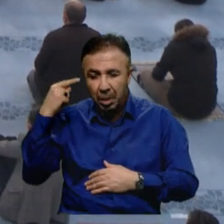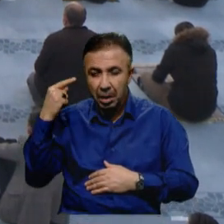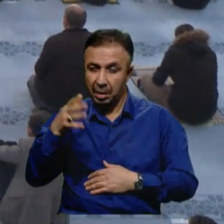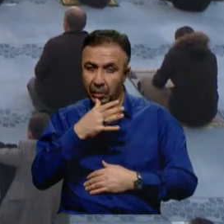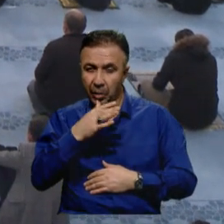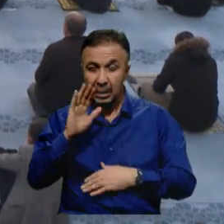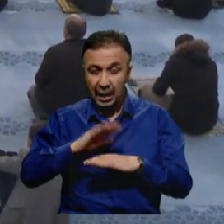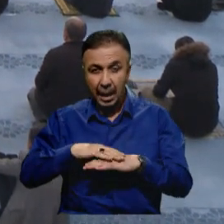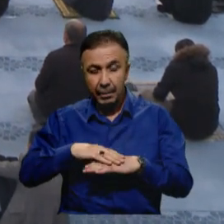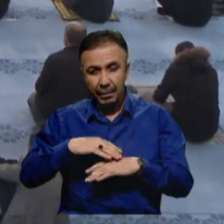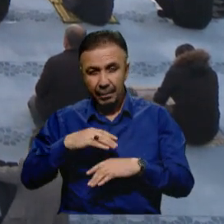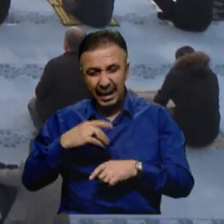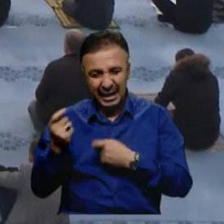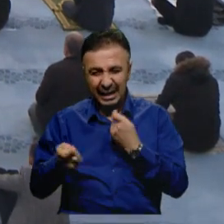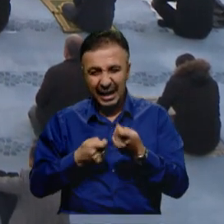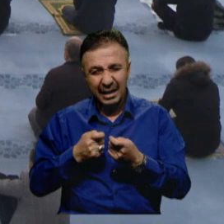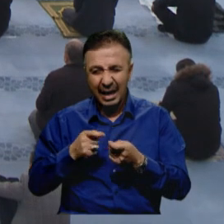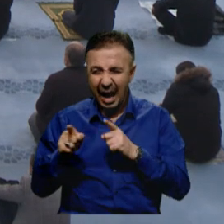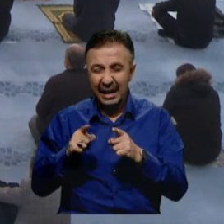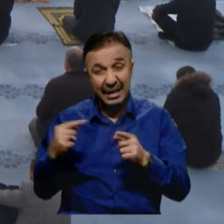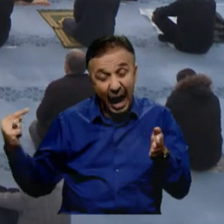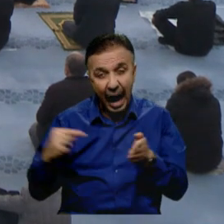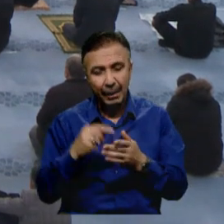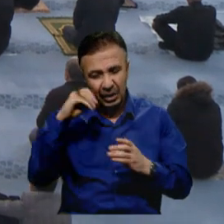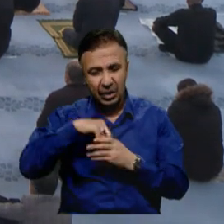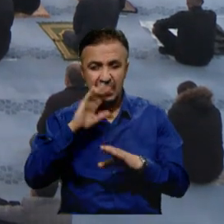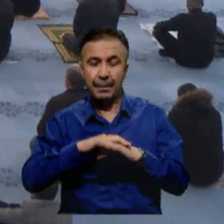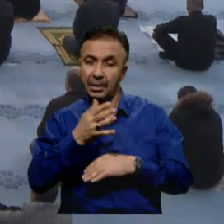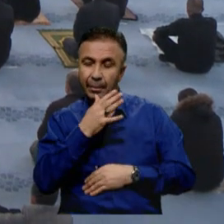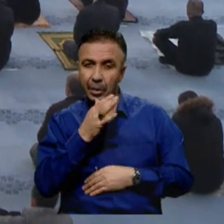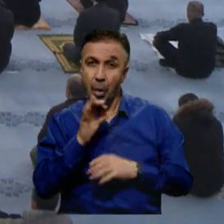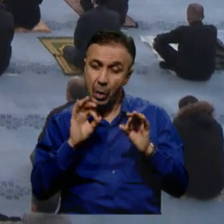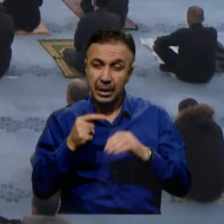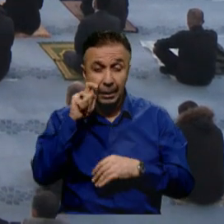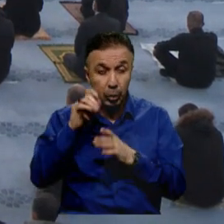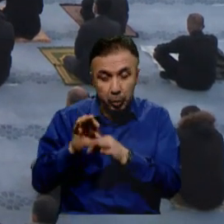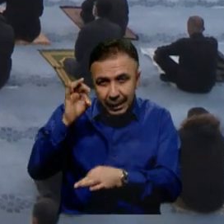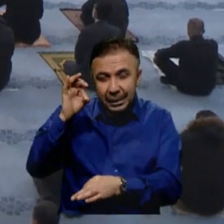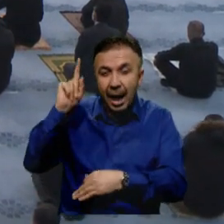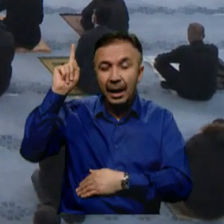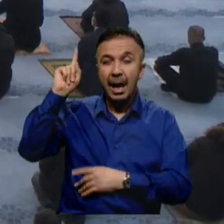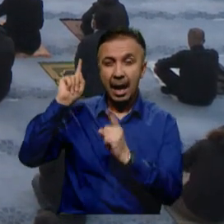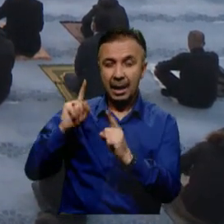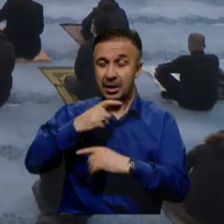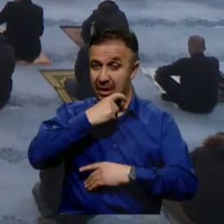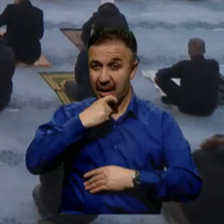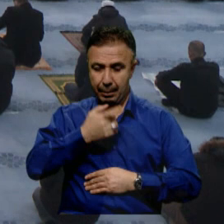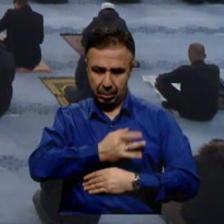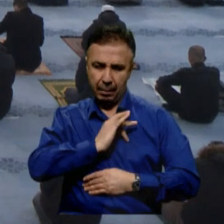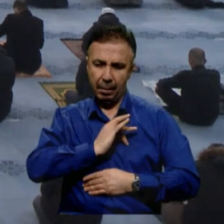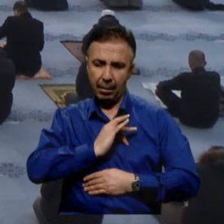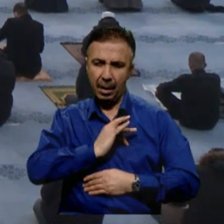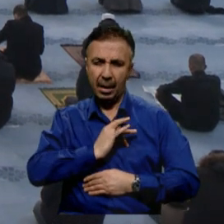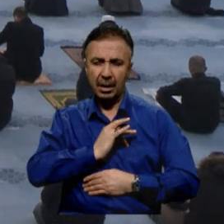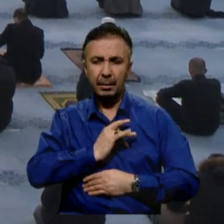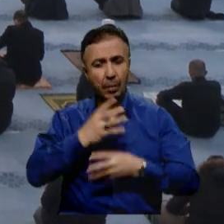yapıp ettiklerini hangi maksatla yaptığını biliyor. Öyleyse bir Müslüman Allah'a karşı samimiyetini ortaya